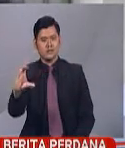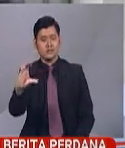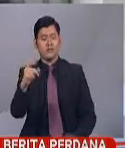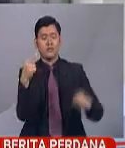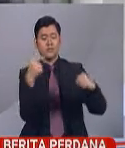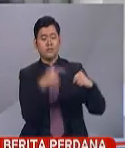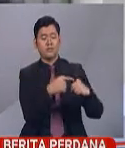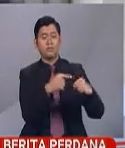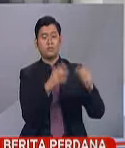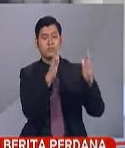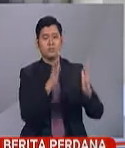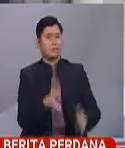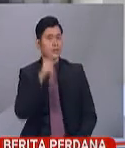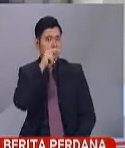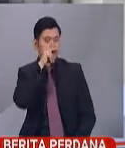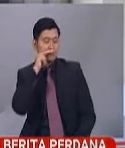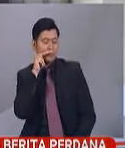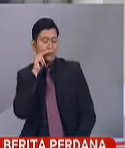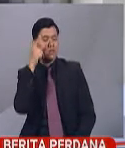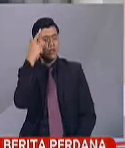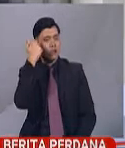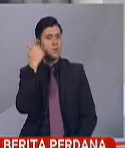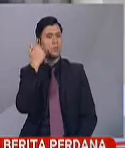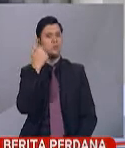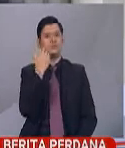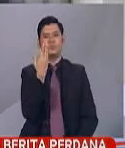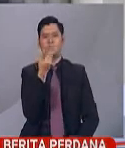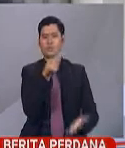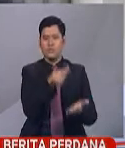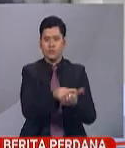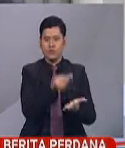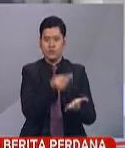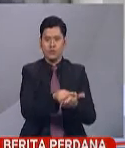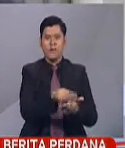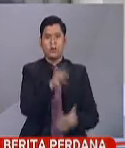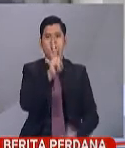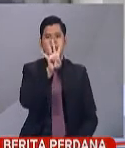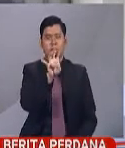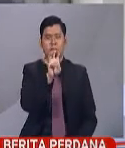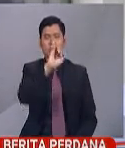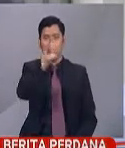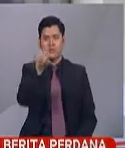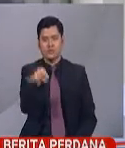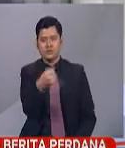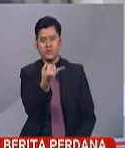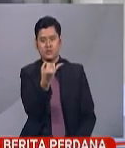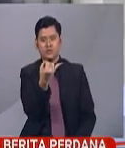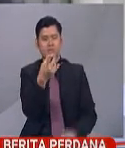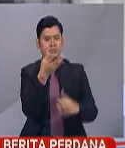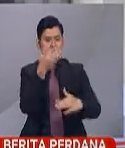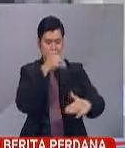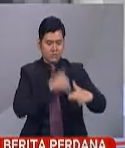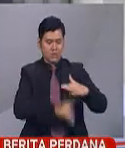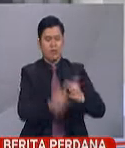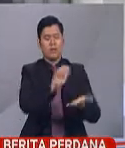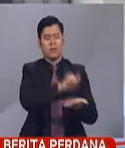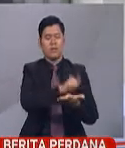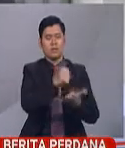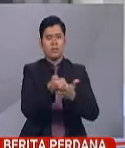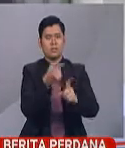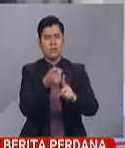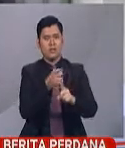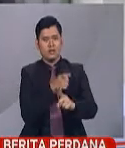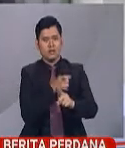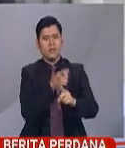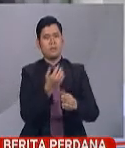Seri Najib Tun Razak Memangnya tahu sepenuhnya uang 42000000 Willy yang dimasukkan kedalam ekornya adalah daripada Dana src